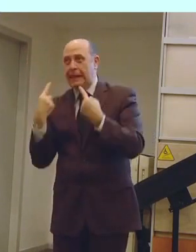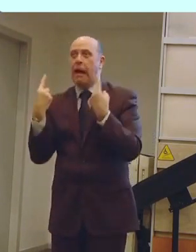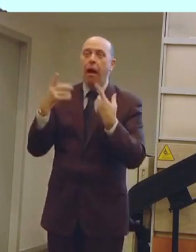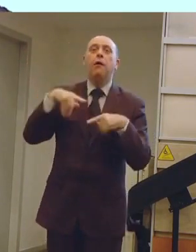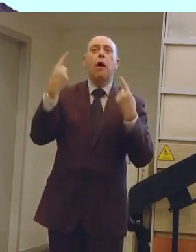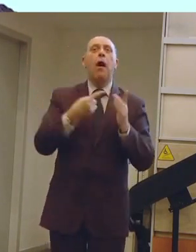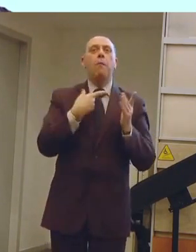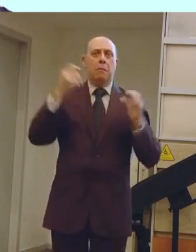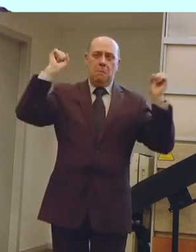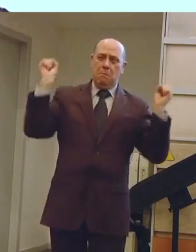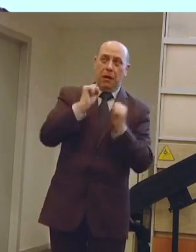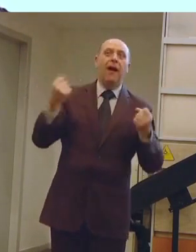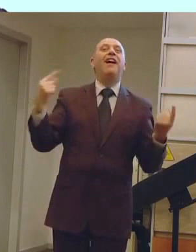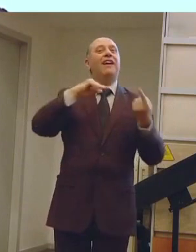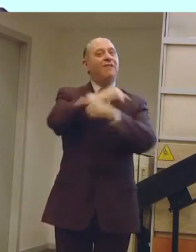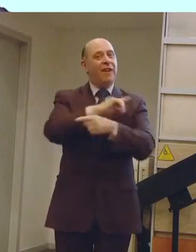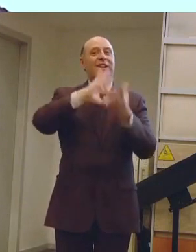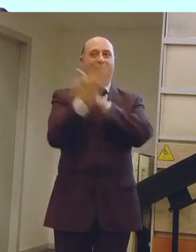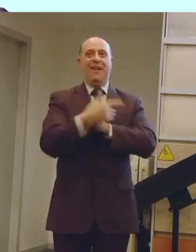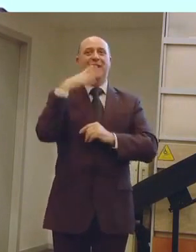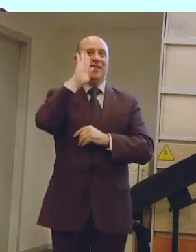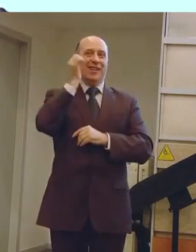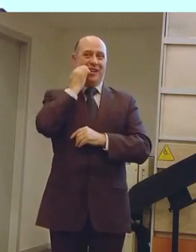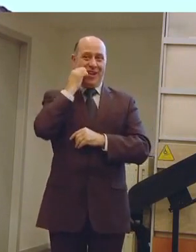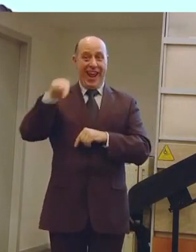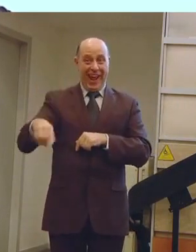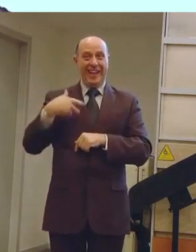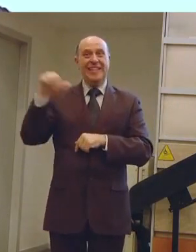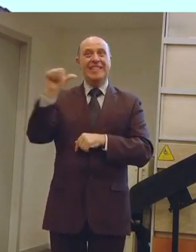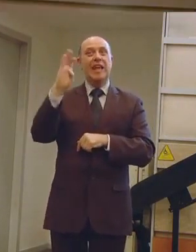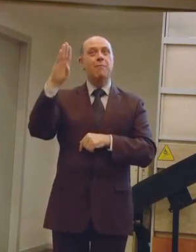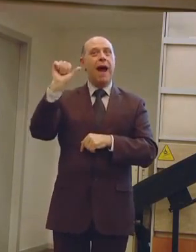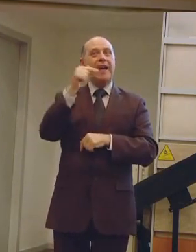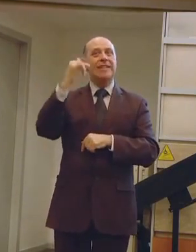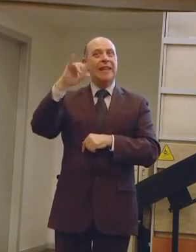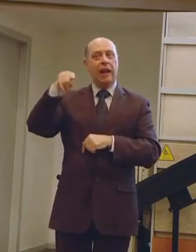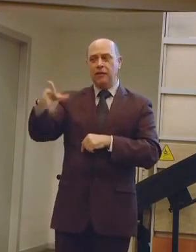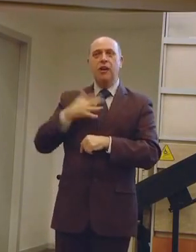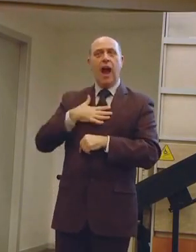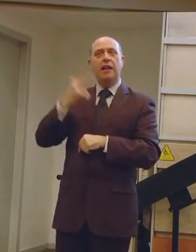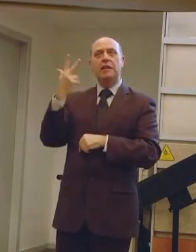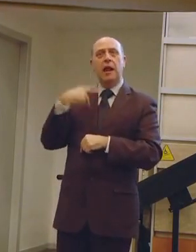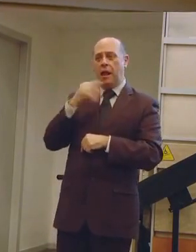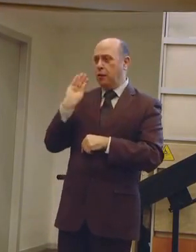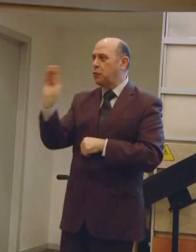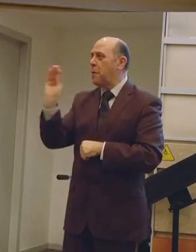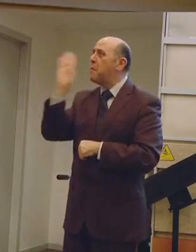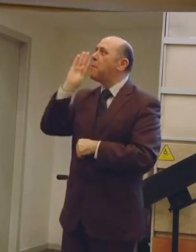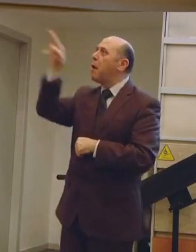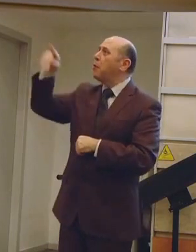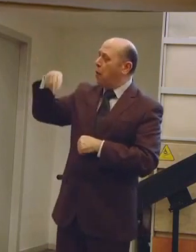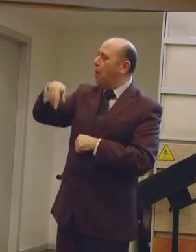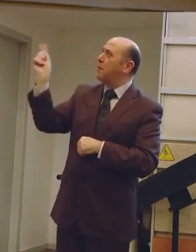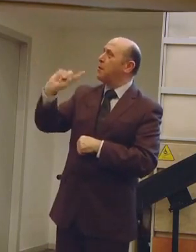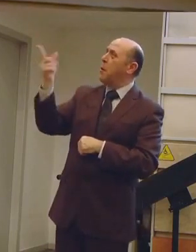genitori sebasti anche ora a tre anni chiede spesso il papà perché lui non cammina la